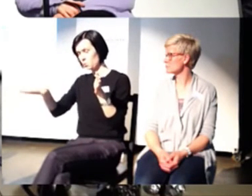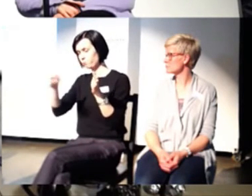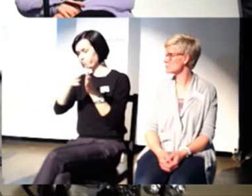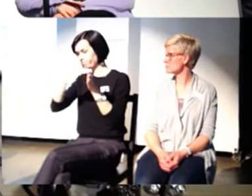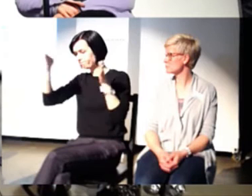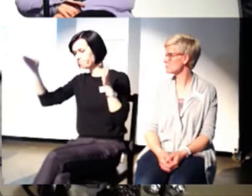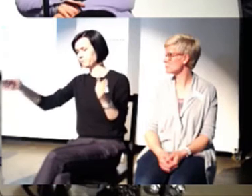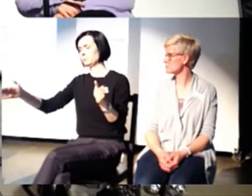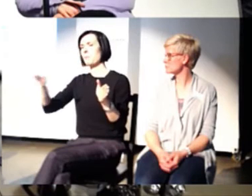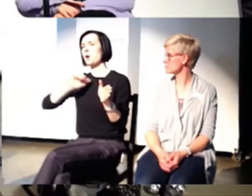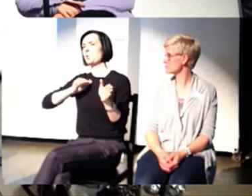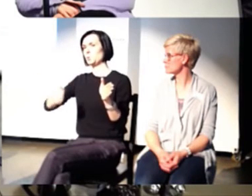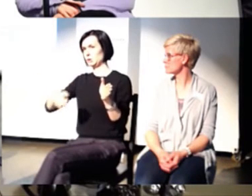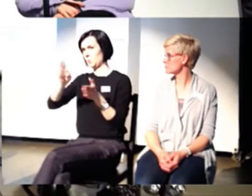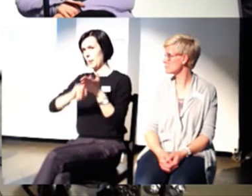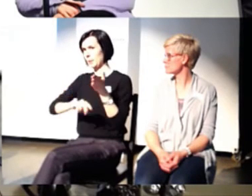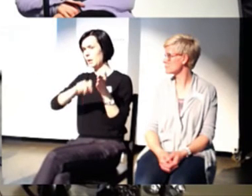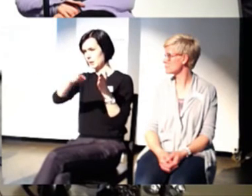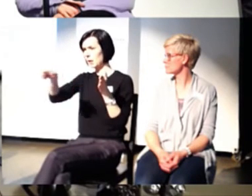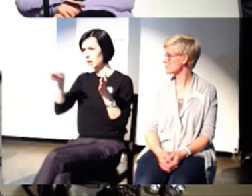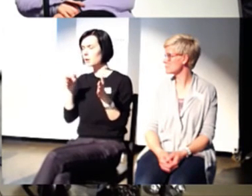yksityiset taiteilijat residenssissä.